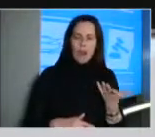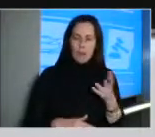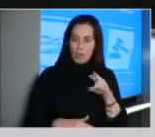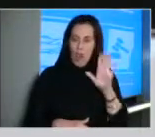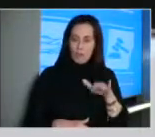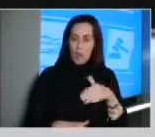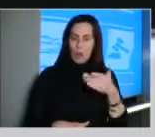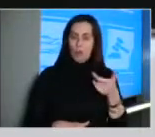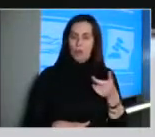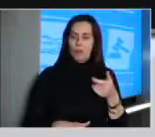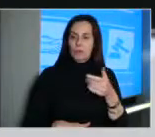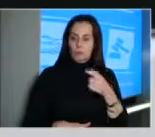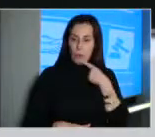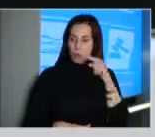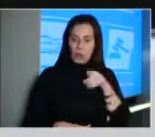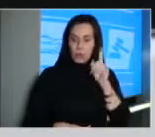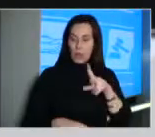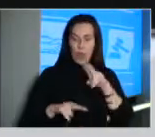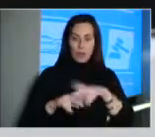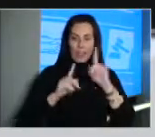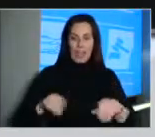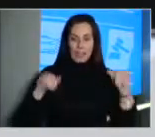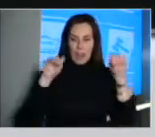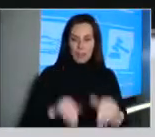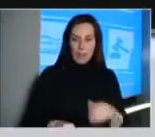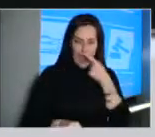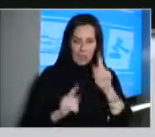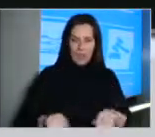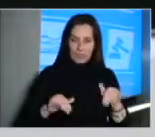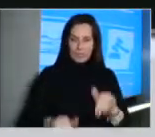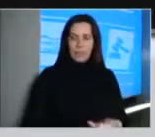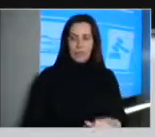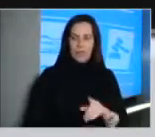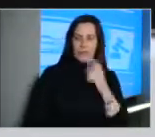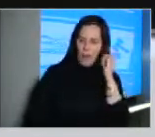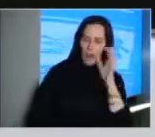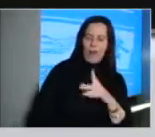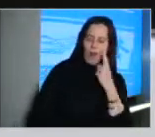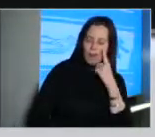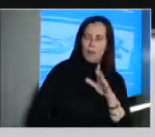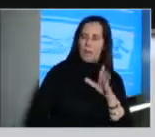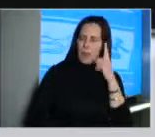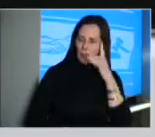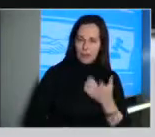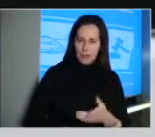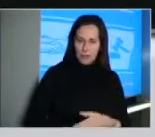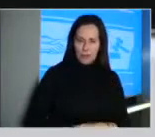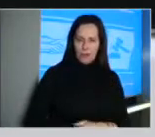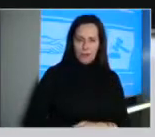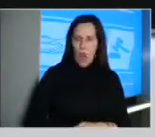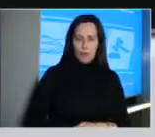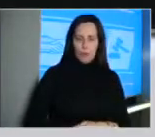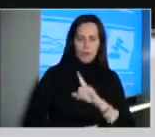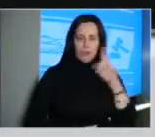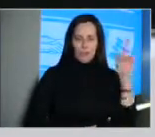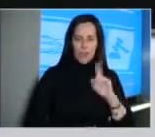אפילו מועמדים לכנסת שטוענים שהיה צריך להשאיר את הגז באדמה, מיקי חיימוביץ' בכחול לבן. קראתי. מה דעתך דרך אגב? לא.